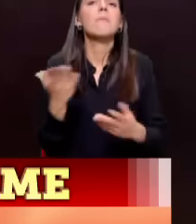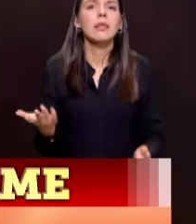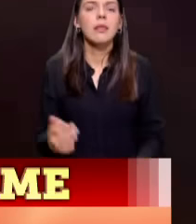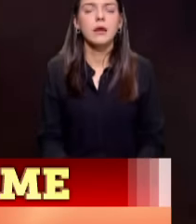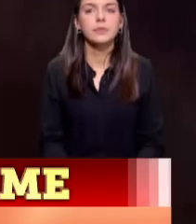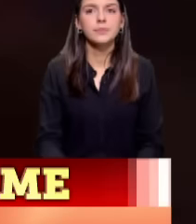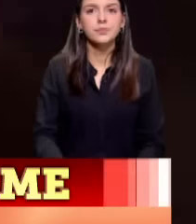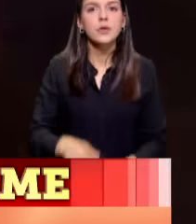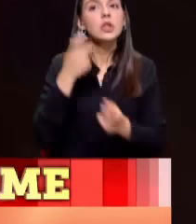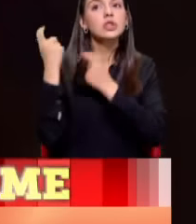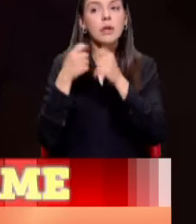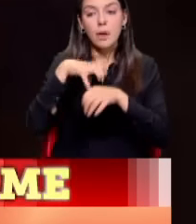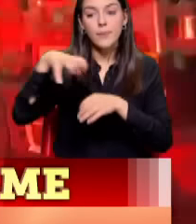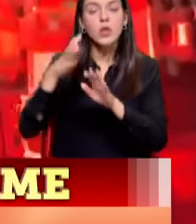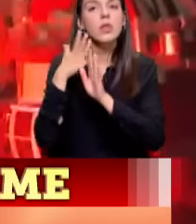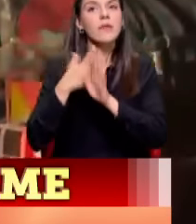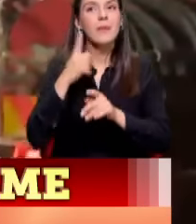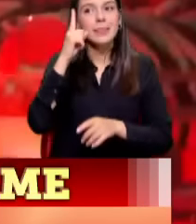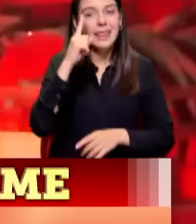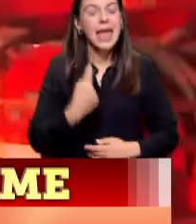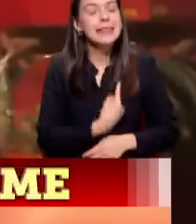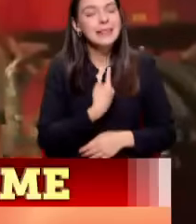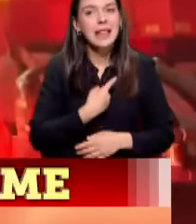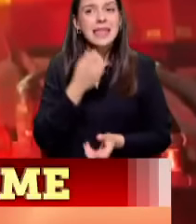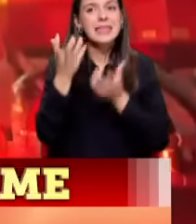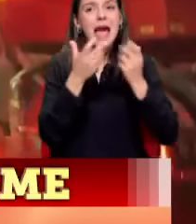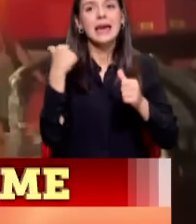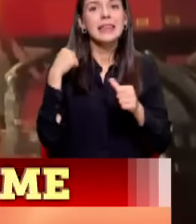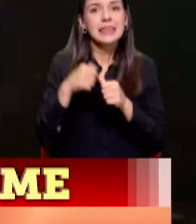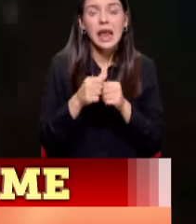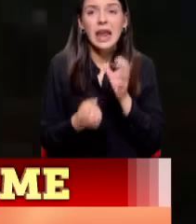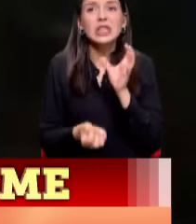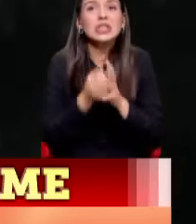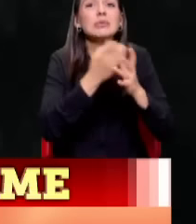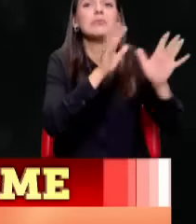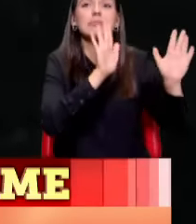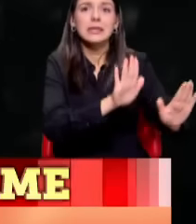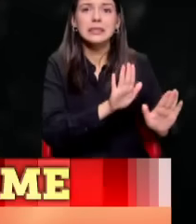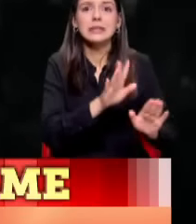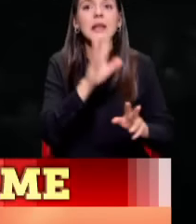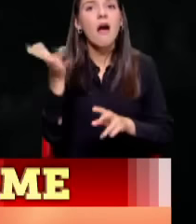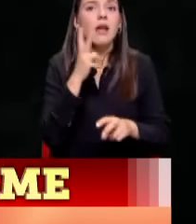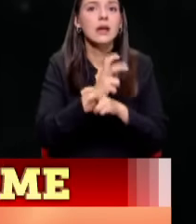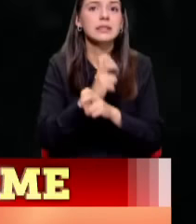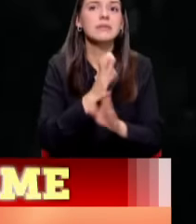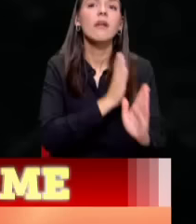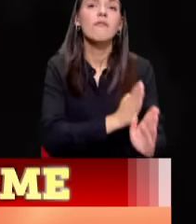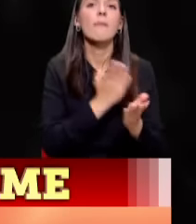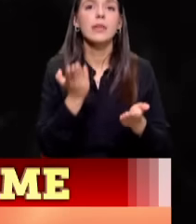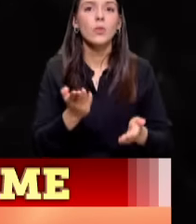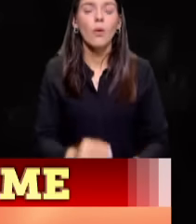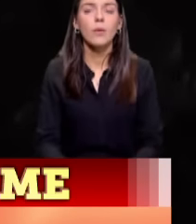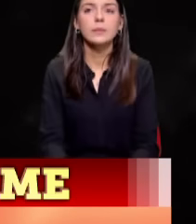Çalışmalar bölgede devam ederken tek temenni yangının yeniden kontrolden çıkmaması. Çünkü hala risk devam ediyor.